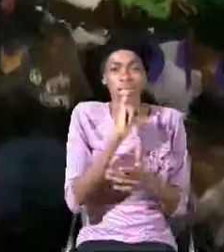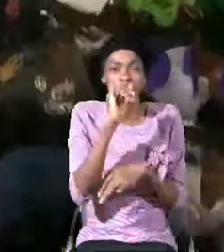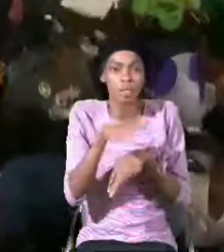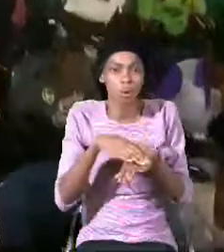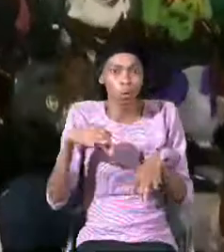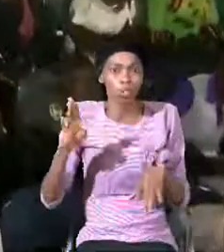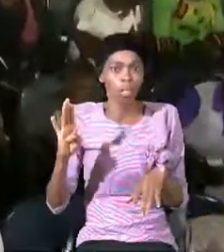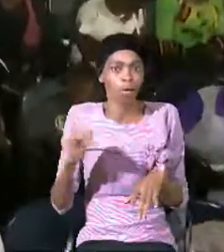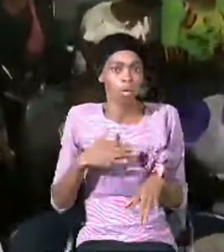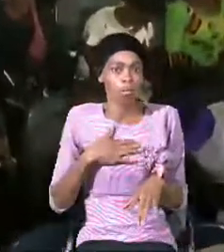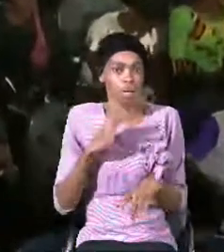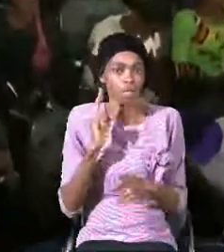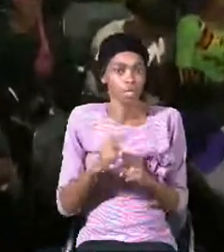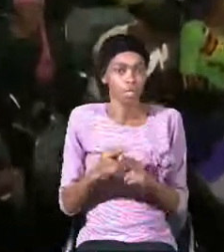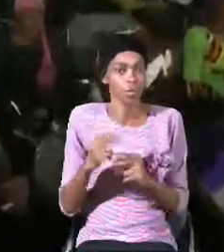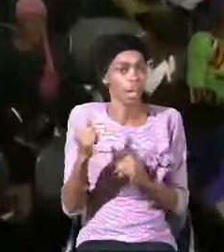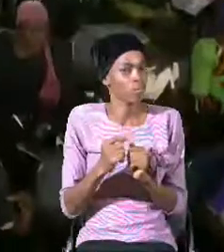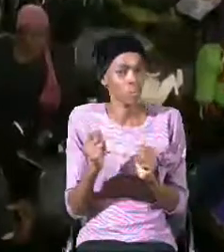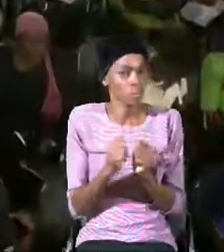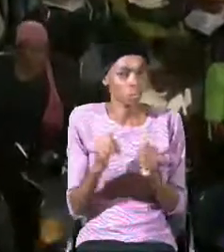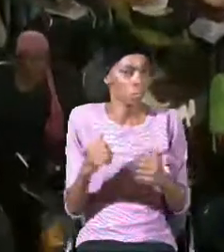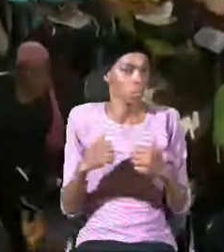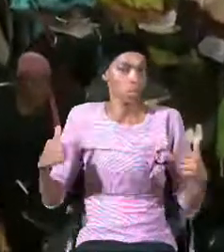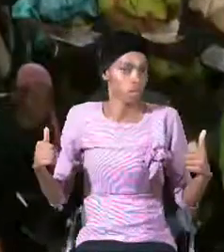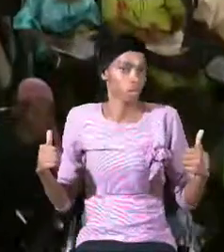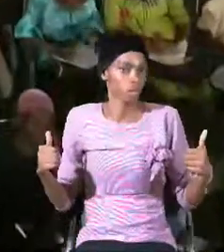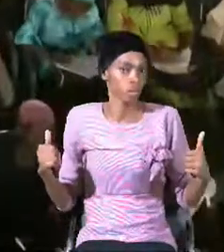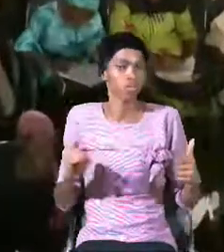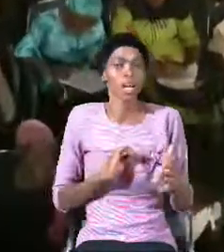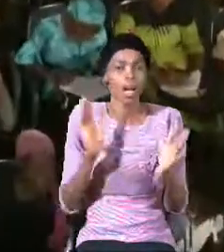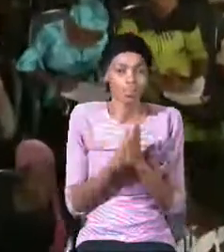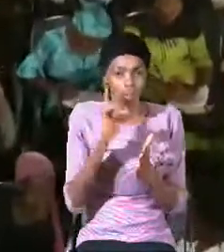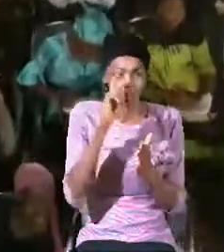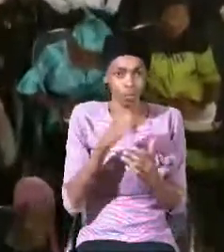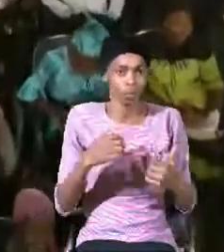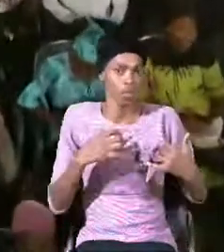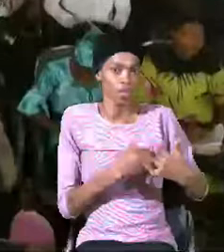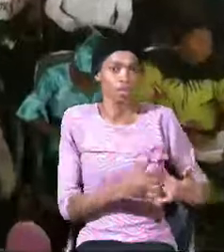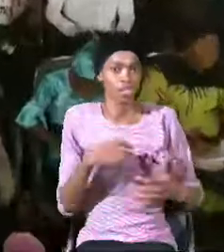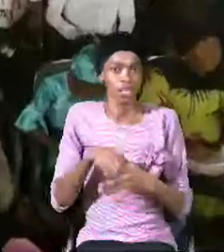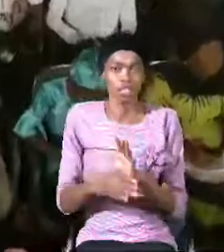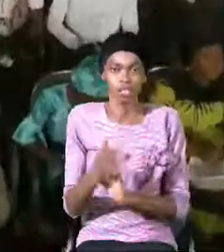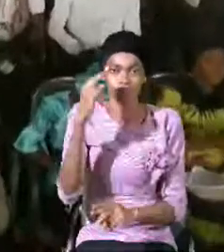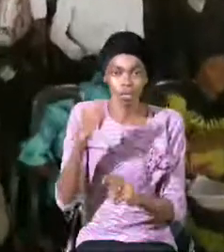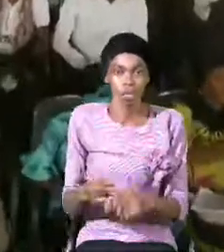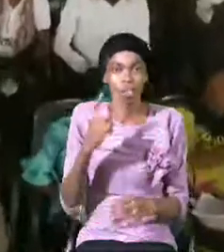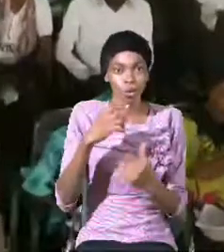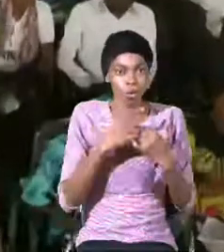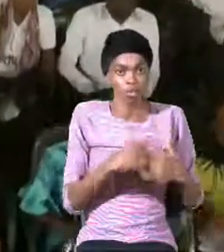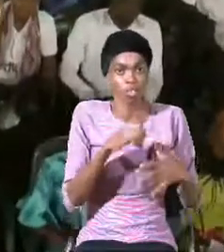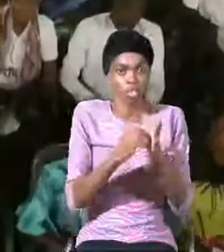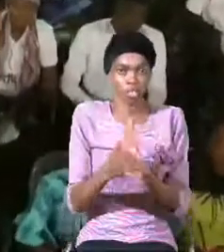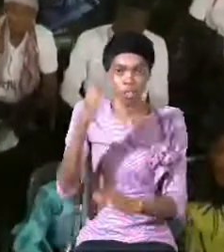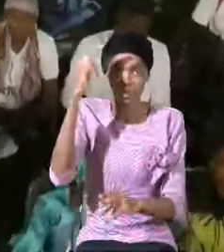nom, tous ceux sans exception, je prie que tu y sois. Tu seras